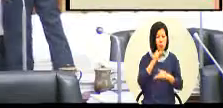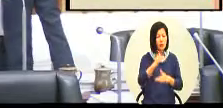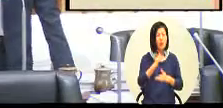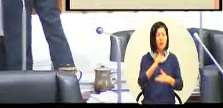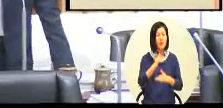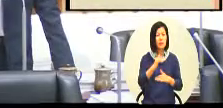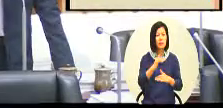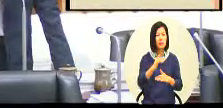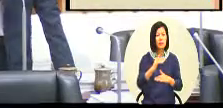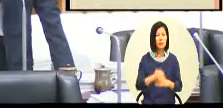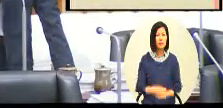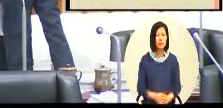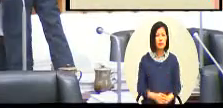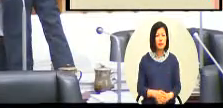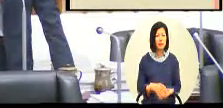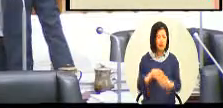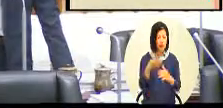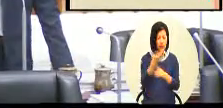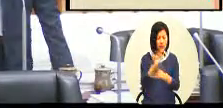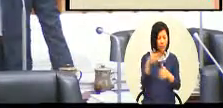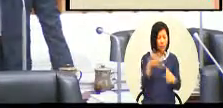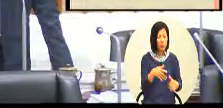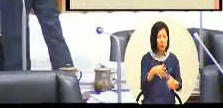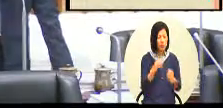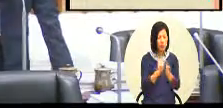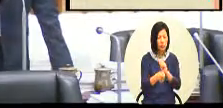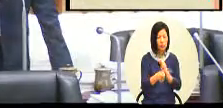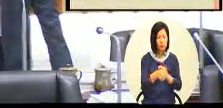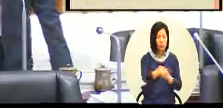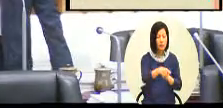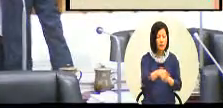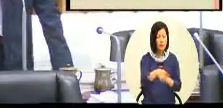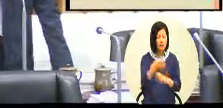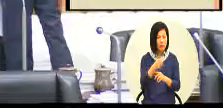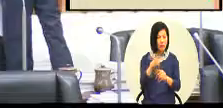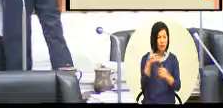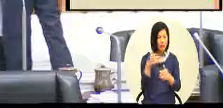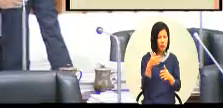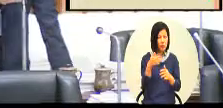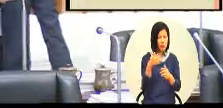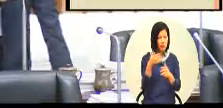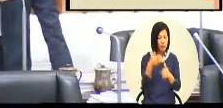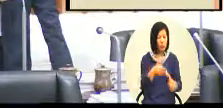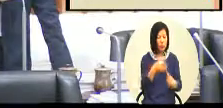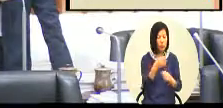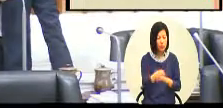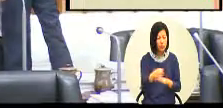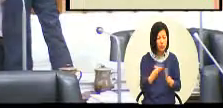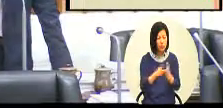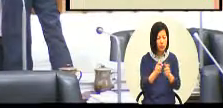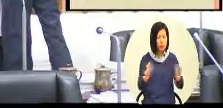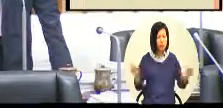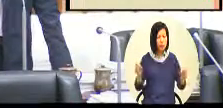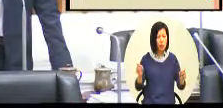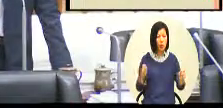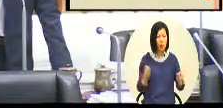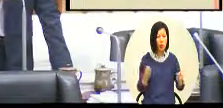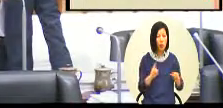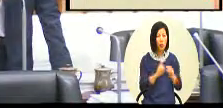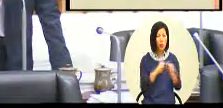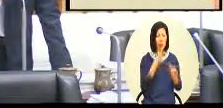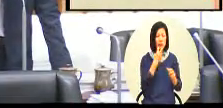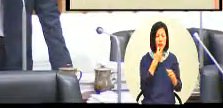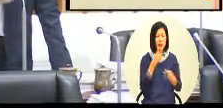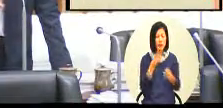我们遗产税的部分，把我们这个遗产税长期中央的这个